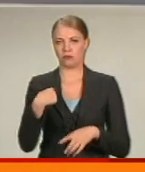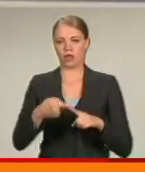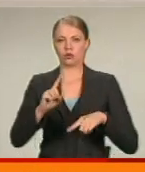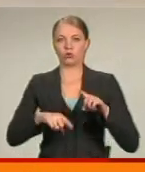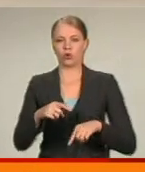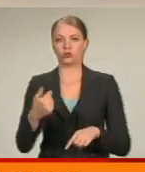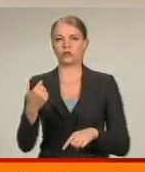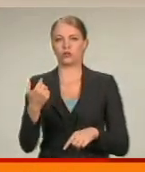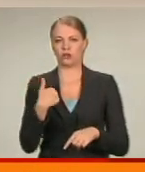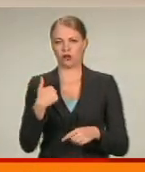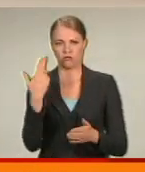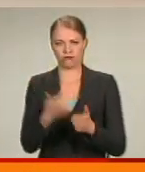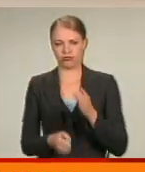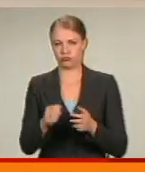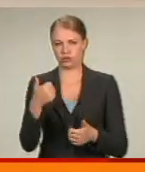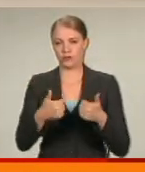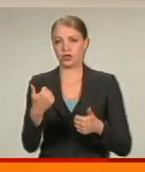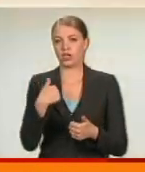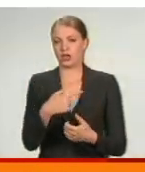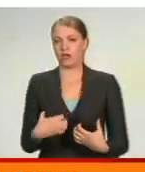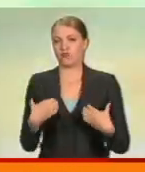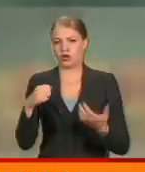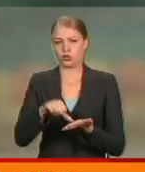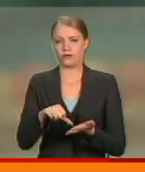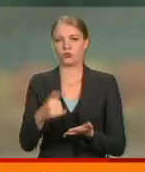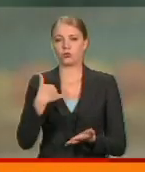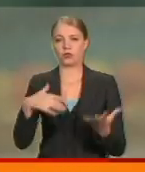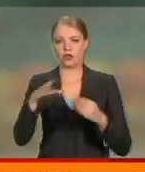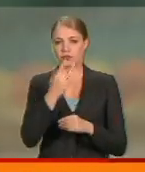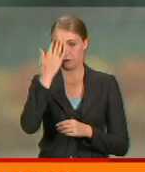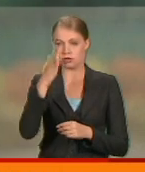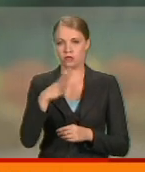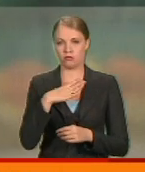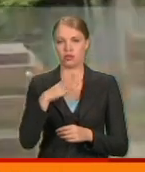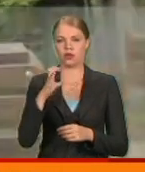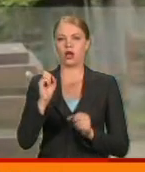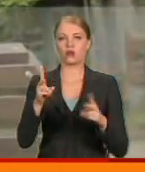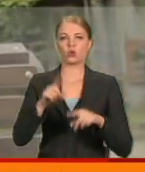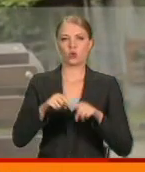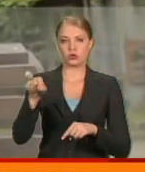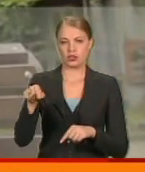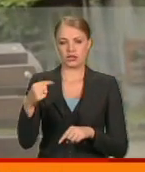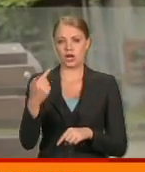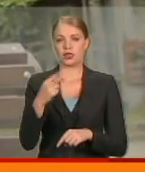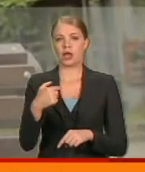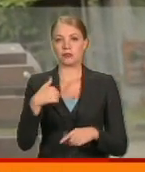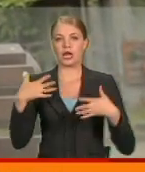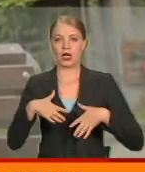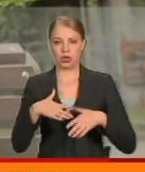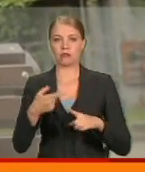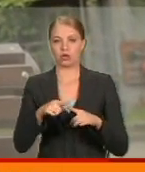родина. Я провалила соревнования, то есть я там ужасно выступила, потому что у меня все мысли были только вот с родителями. Для меня все равно Крым —